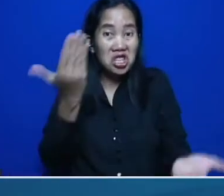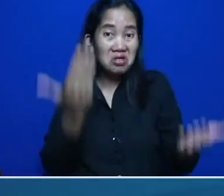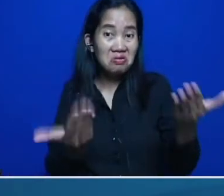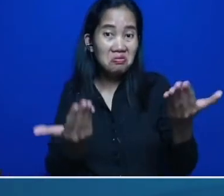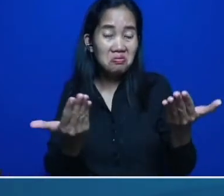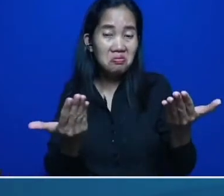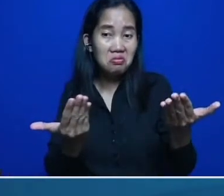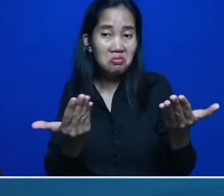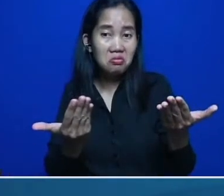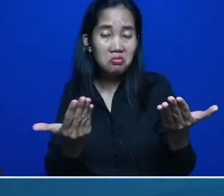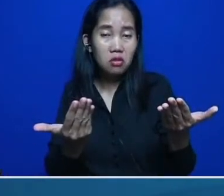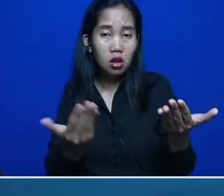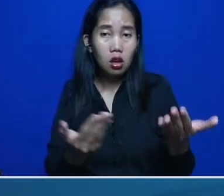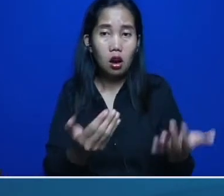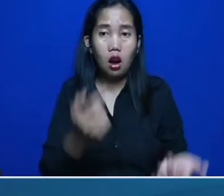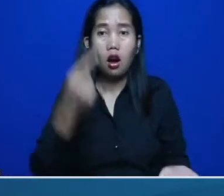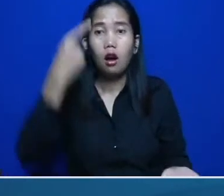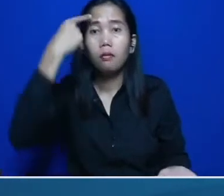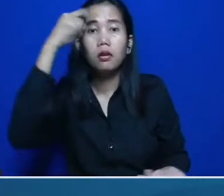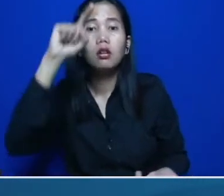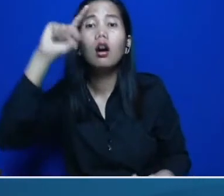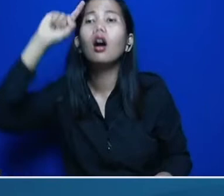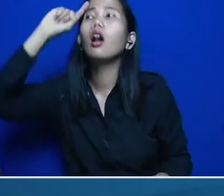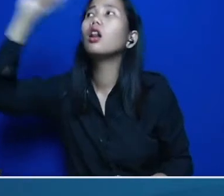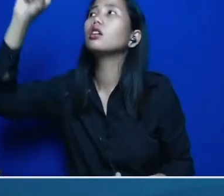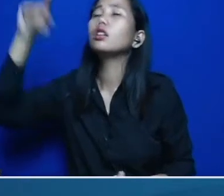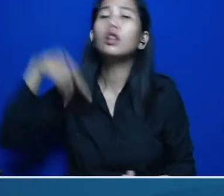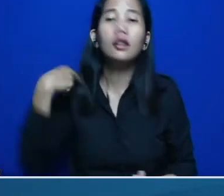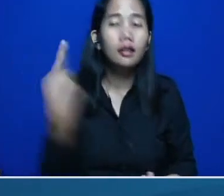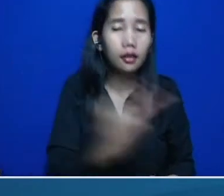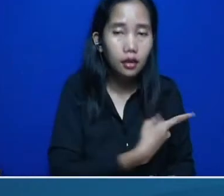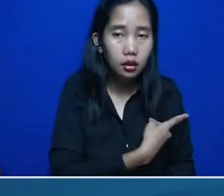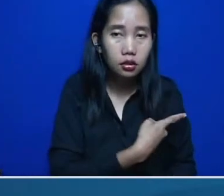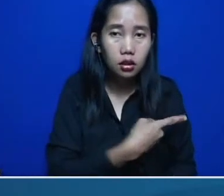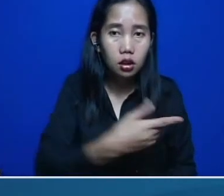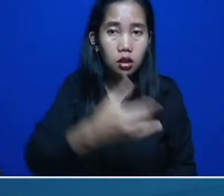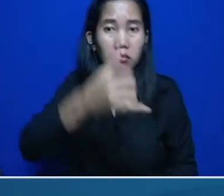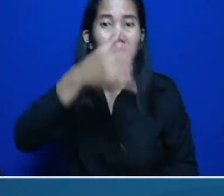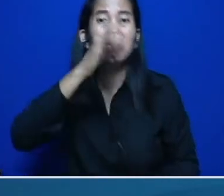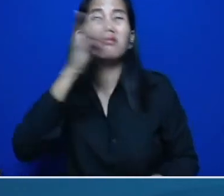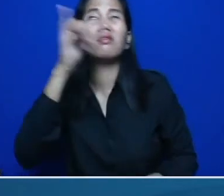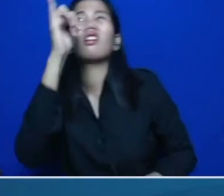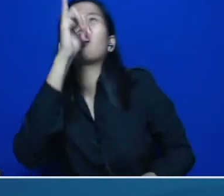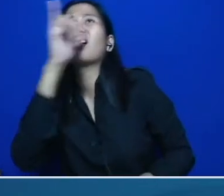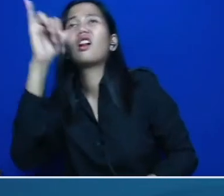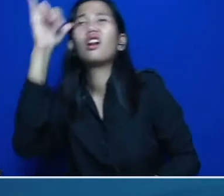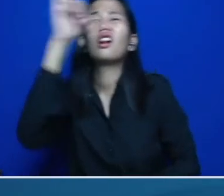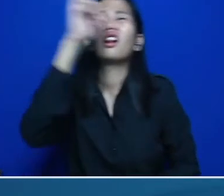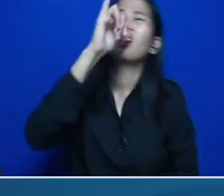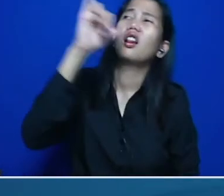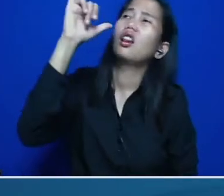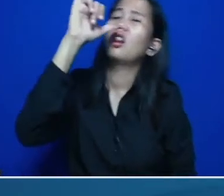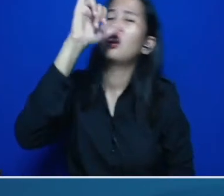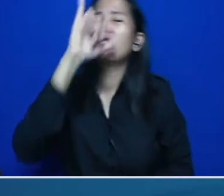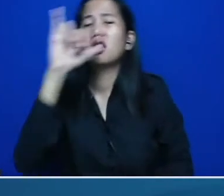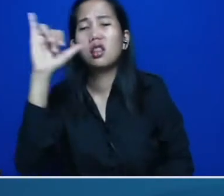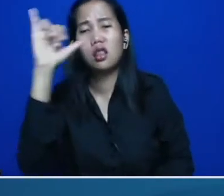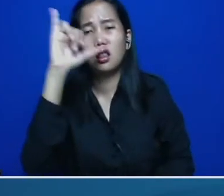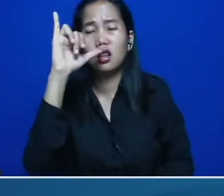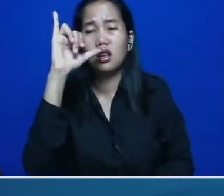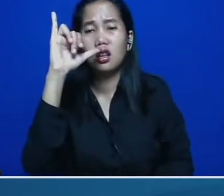minum-minuman keras kita minum anggur yang beralkohol lalu kita terhuyung-huyung Kita